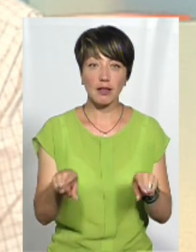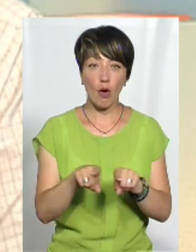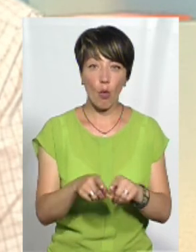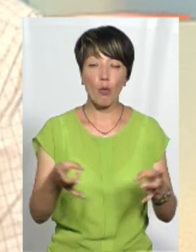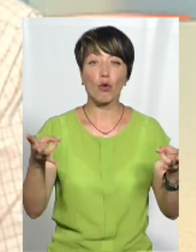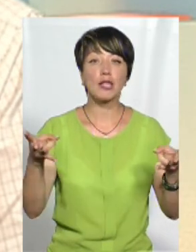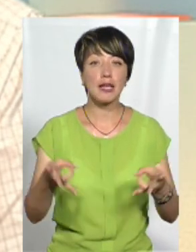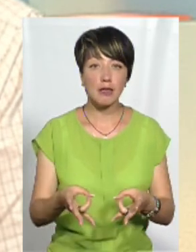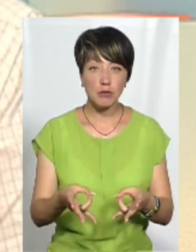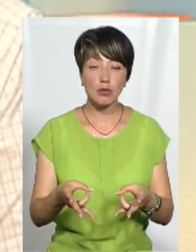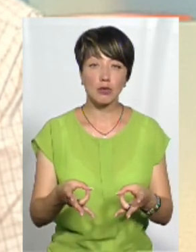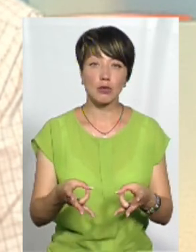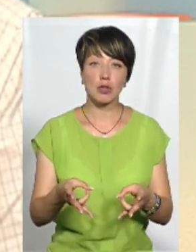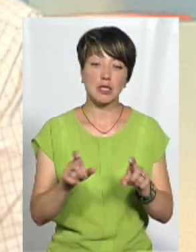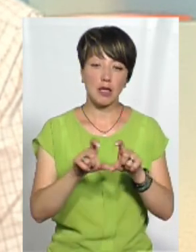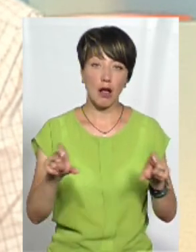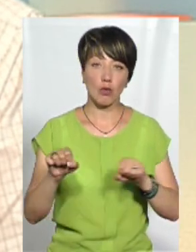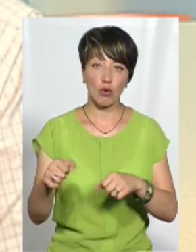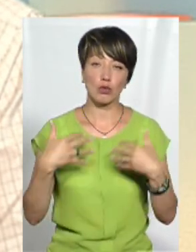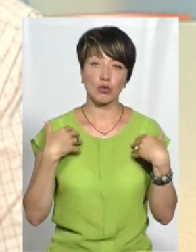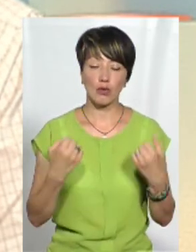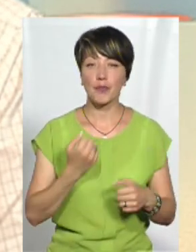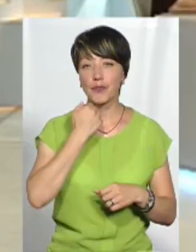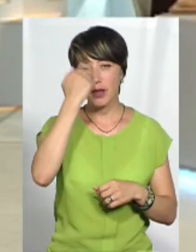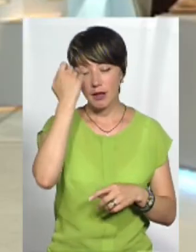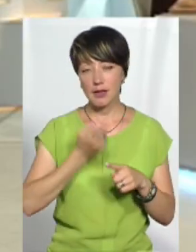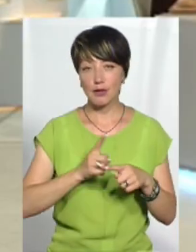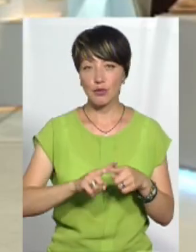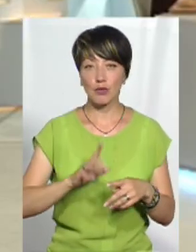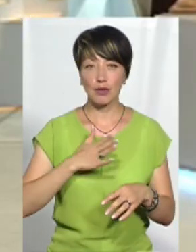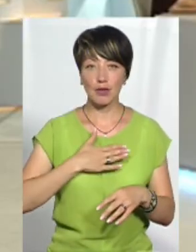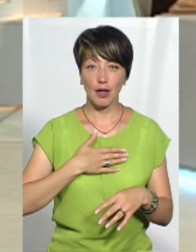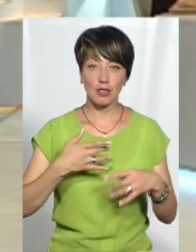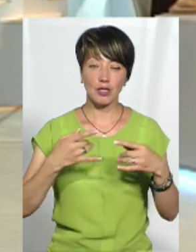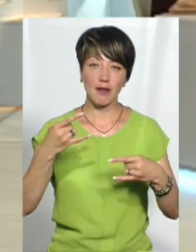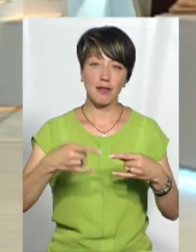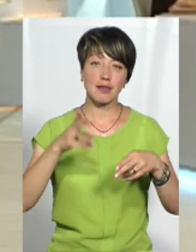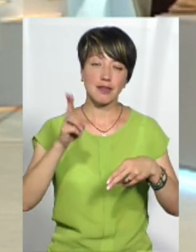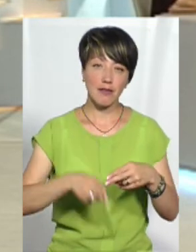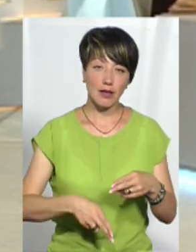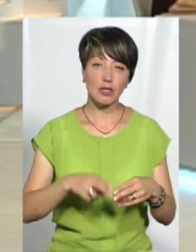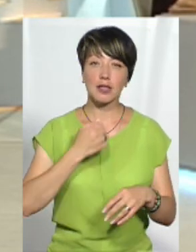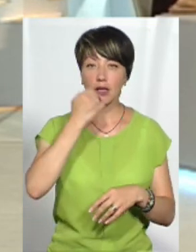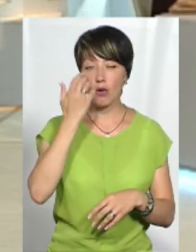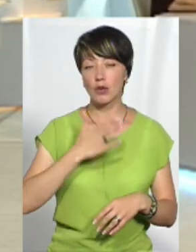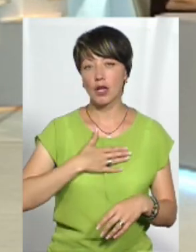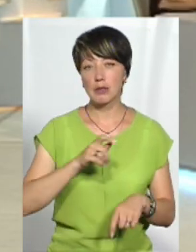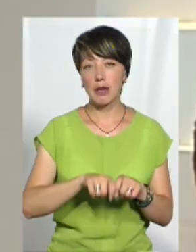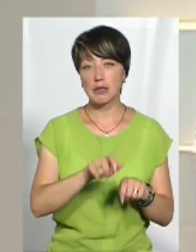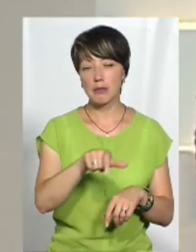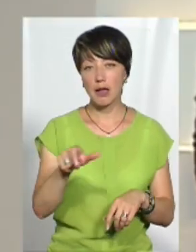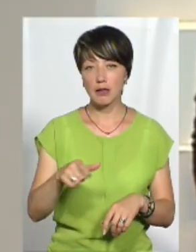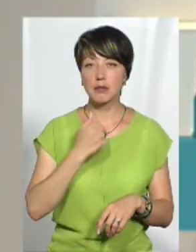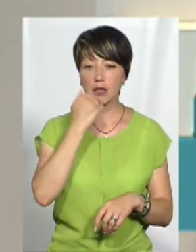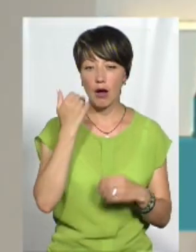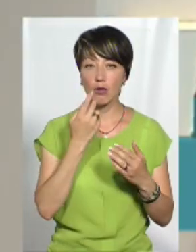такого потрібного закладу охорони здоров'я. Дякую. Ось на цьому наш ефір і буде завершений. Дякую нашим експертам,